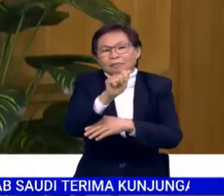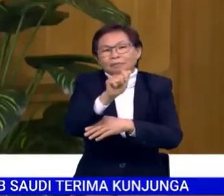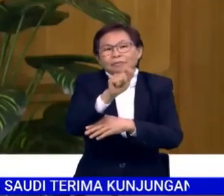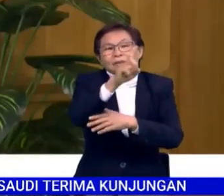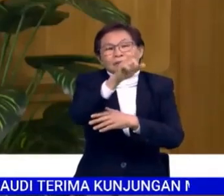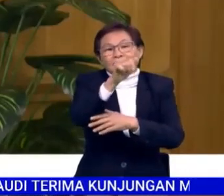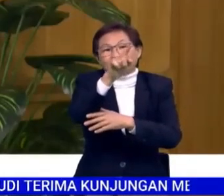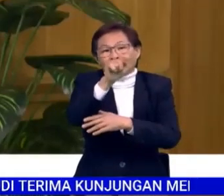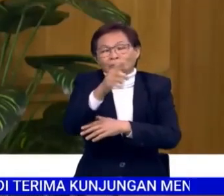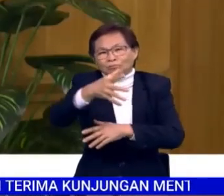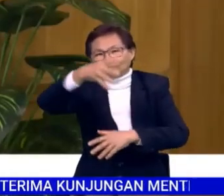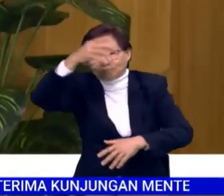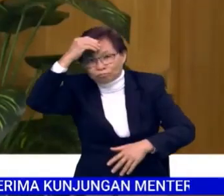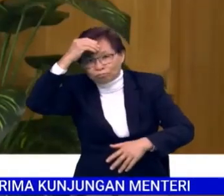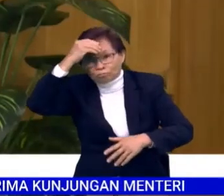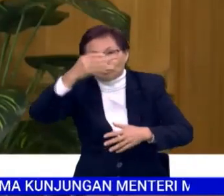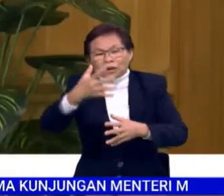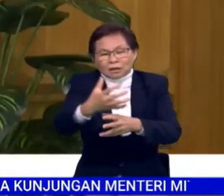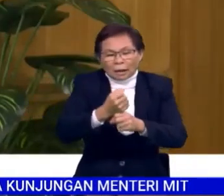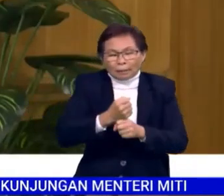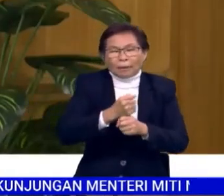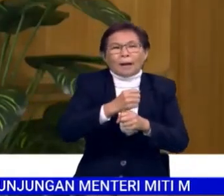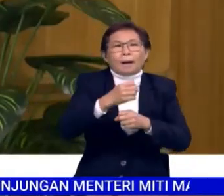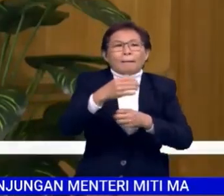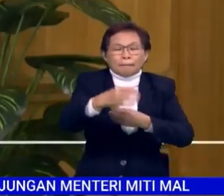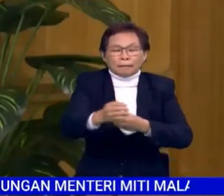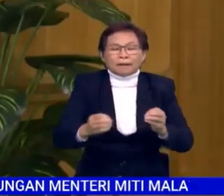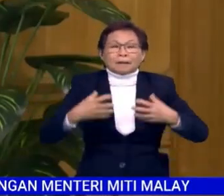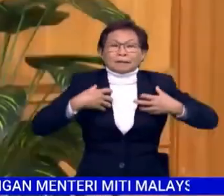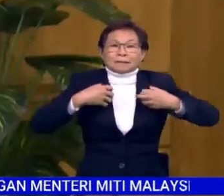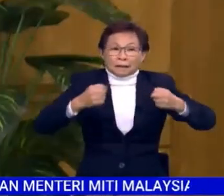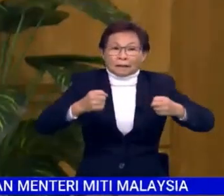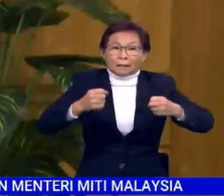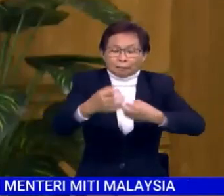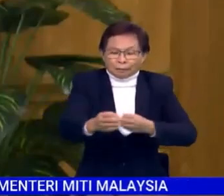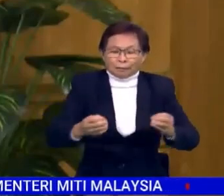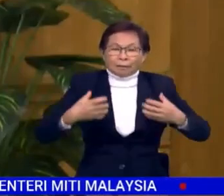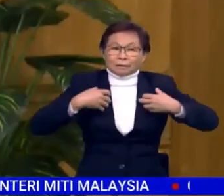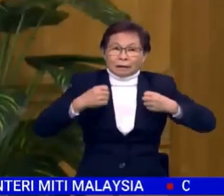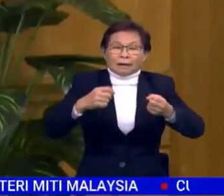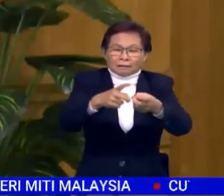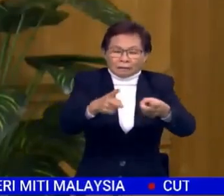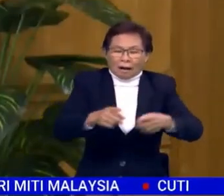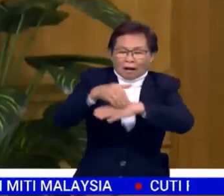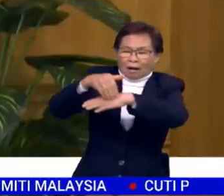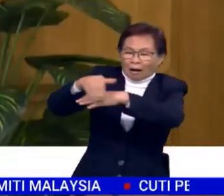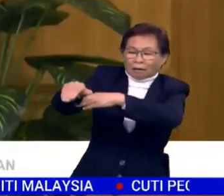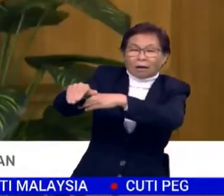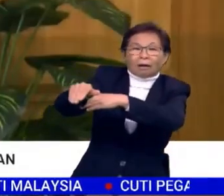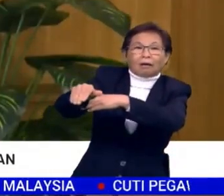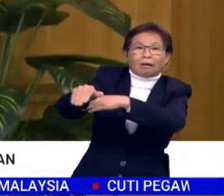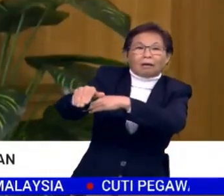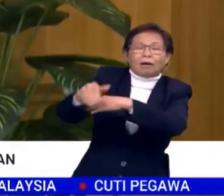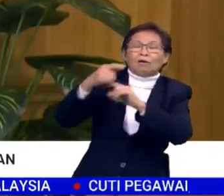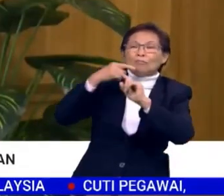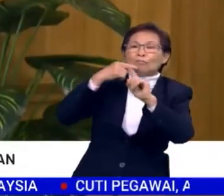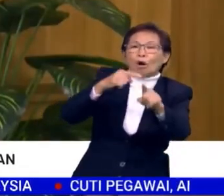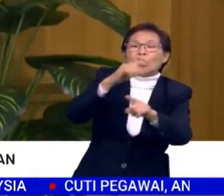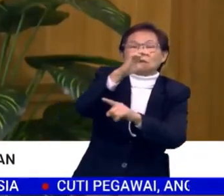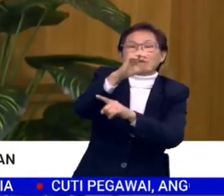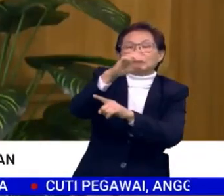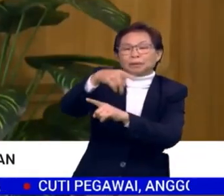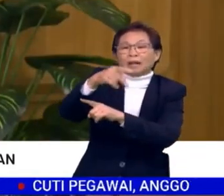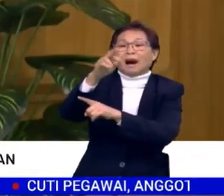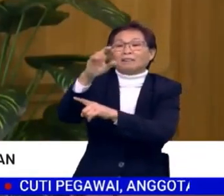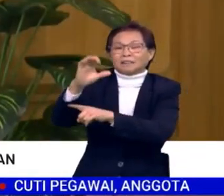didapati oleh Pejabat Kesihatan Daerah dihantar ke Crisis Preparedness dan Response Center